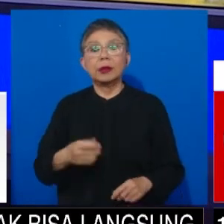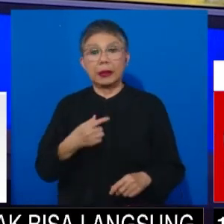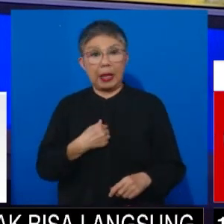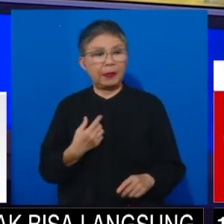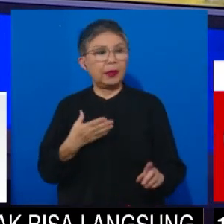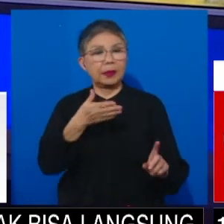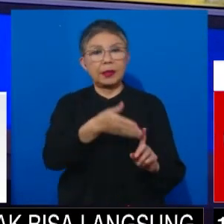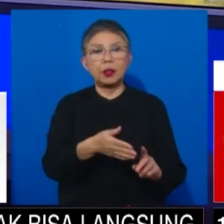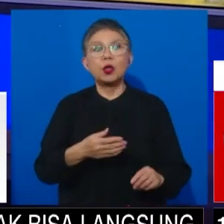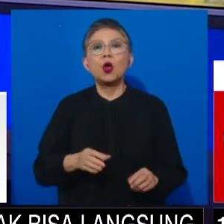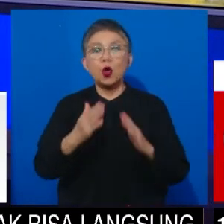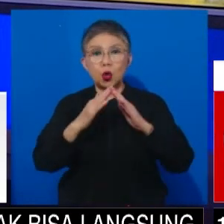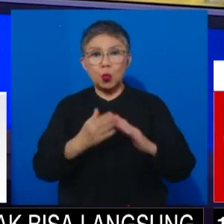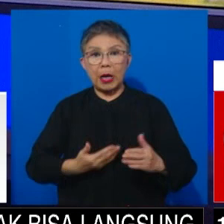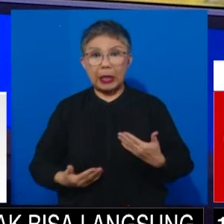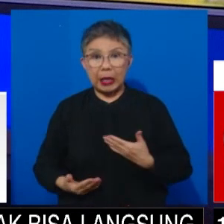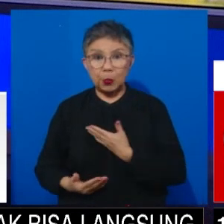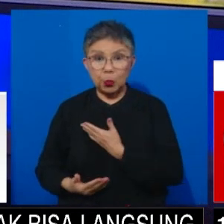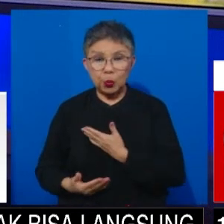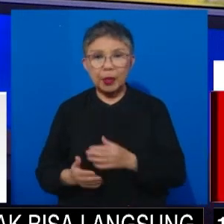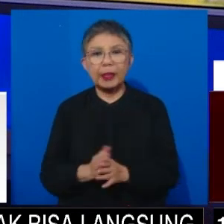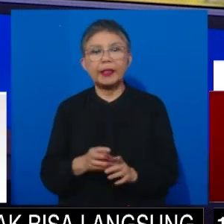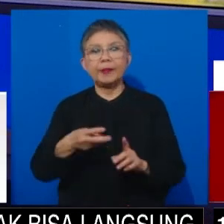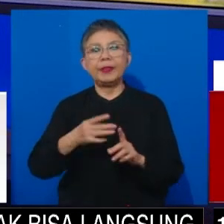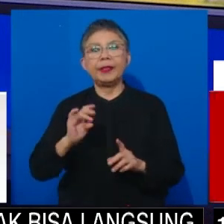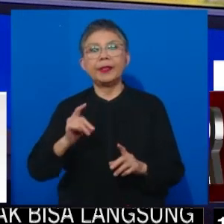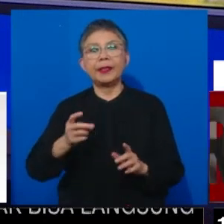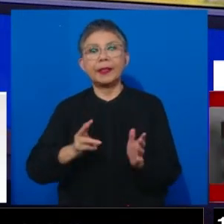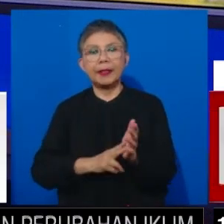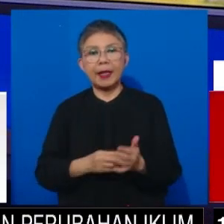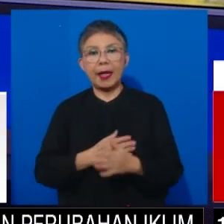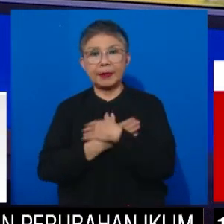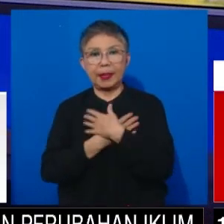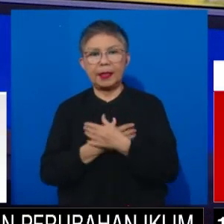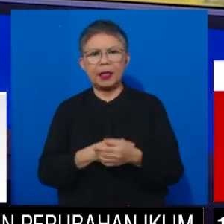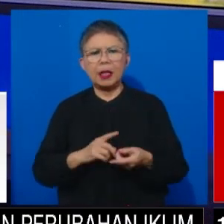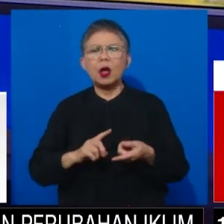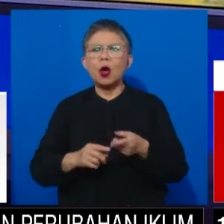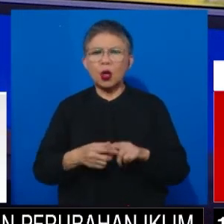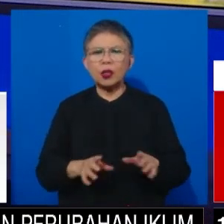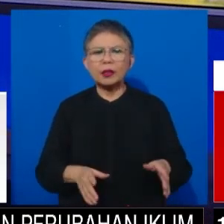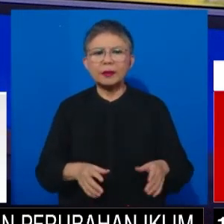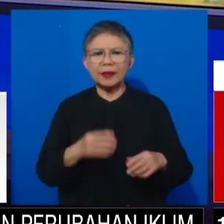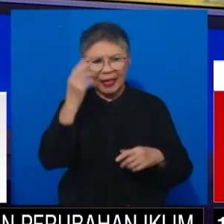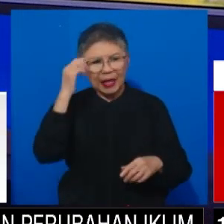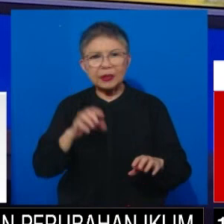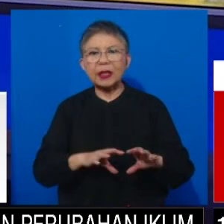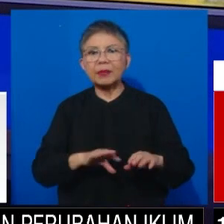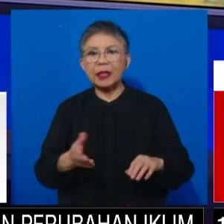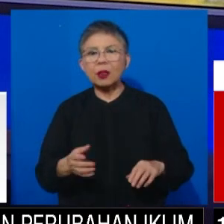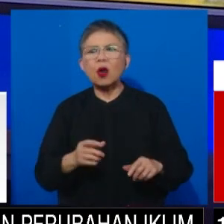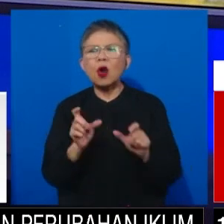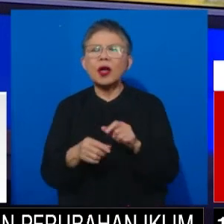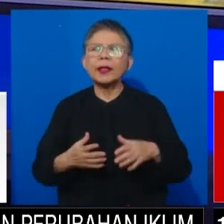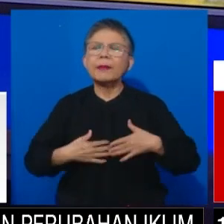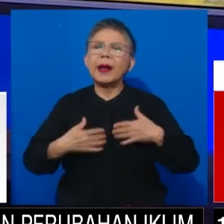almarhum Imam Maskur di Desa Mon Melayu, Biren, Aceh. Para tetangga mengenal korban sebagai sosok yang pekerja keras, bahkan sempat